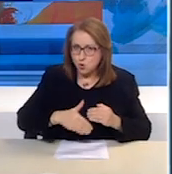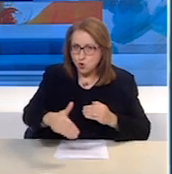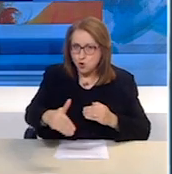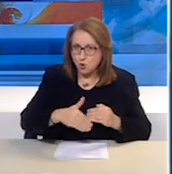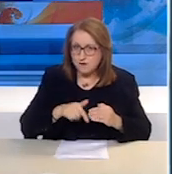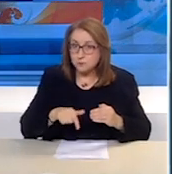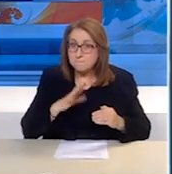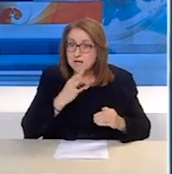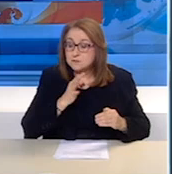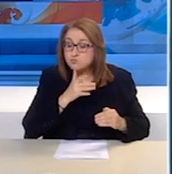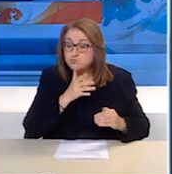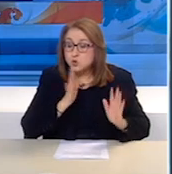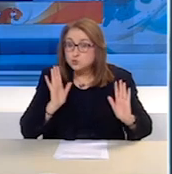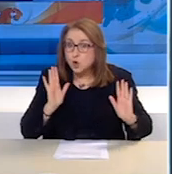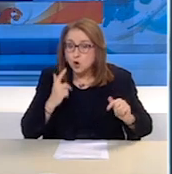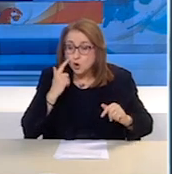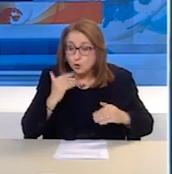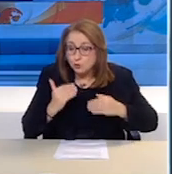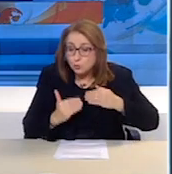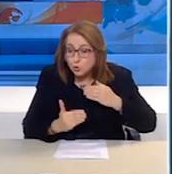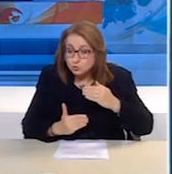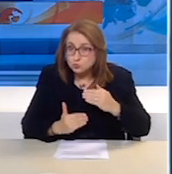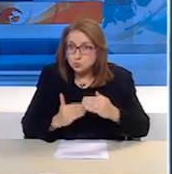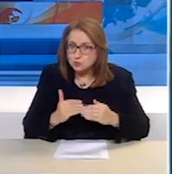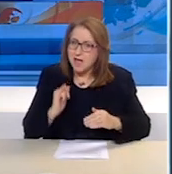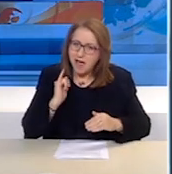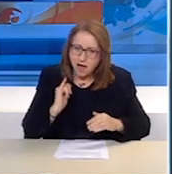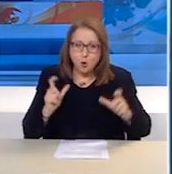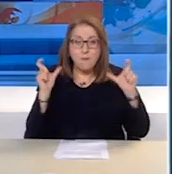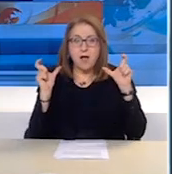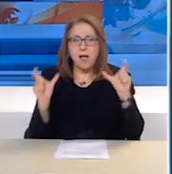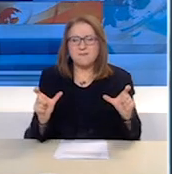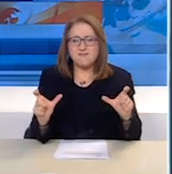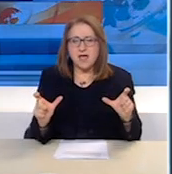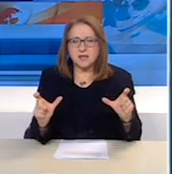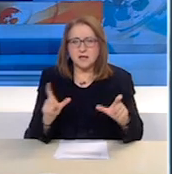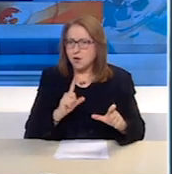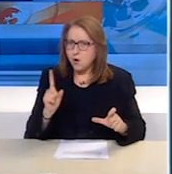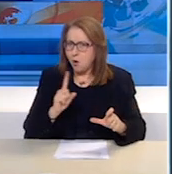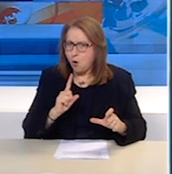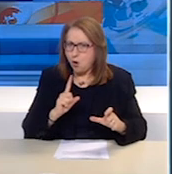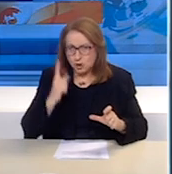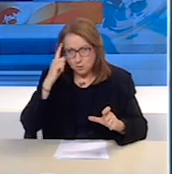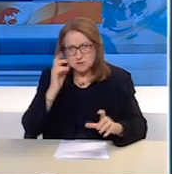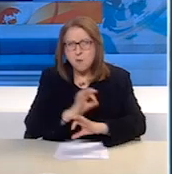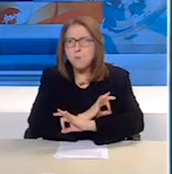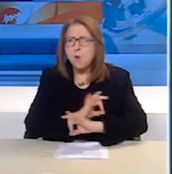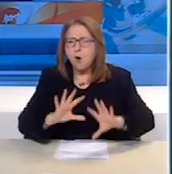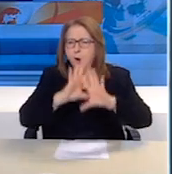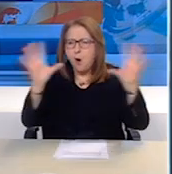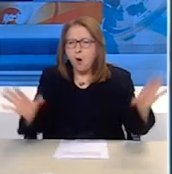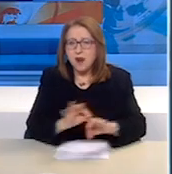Όπως συνεχίζουμε να είμαστε επί φυλακή, συνεχίζουμε σαν επιστημονική κοινότητα να είμαστε σε συνεχή